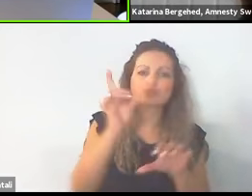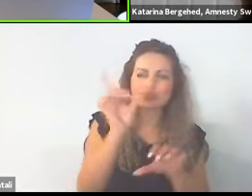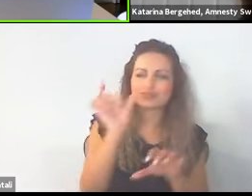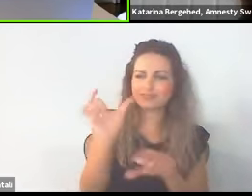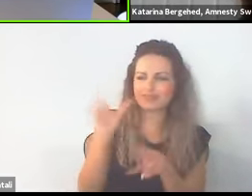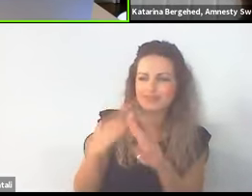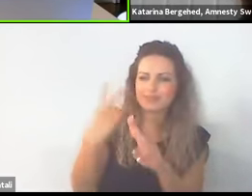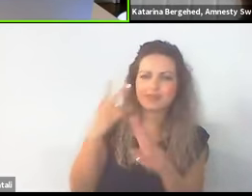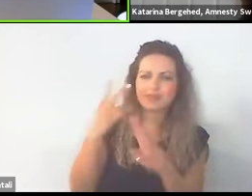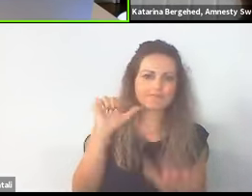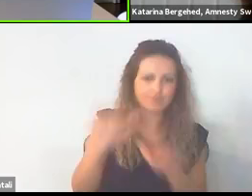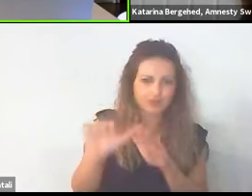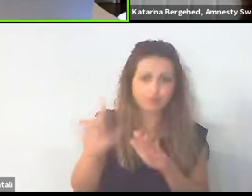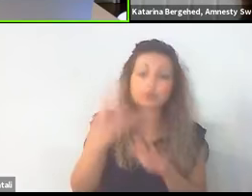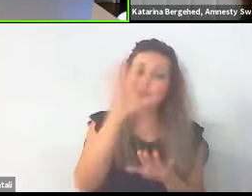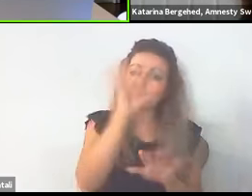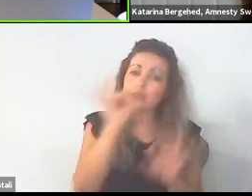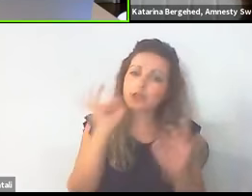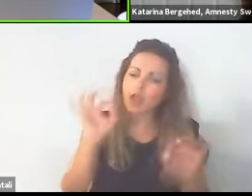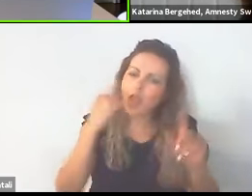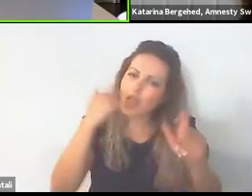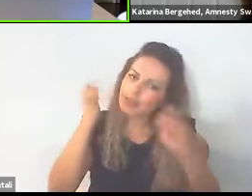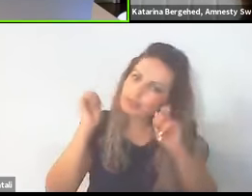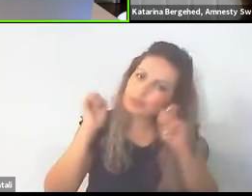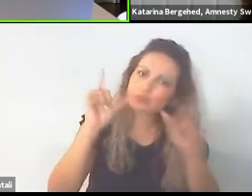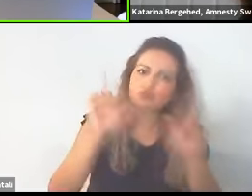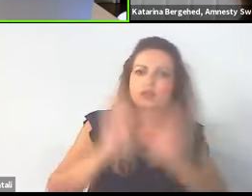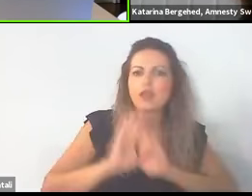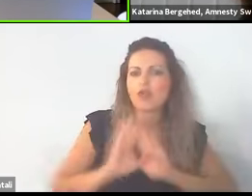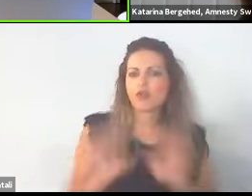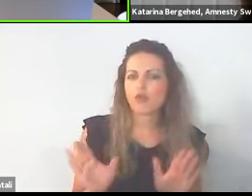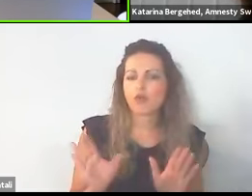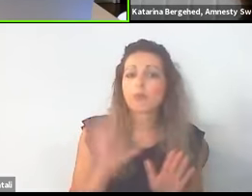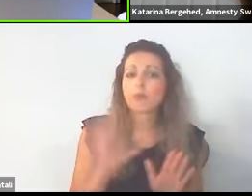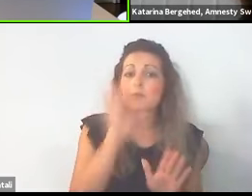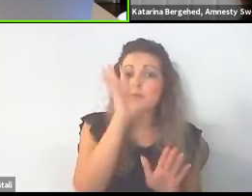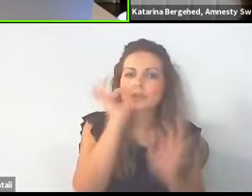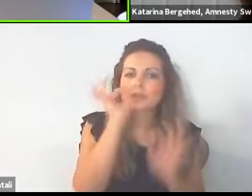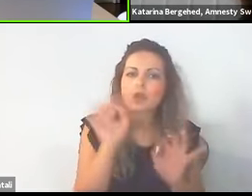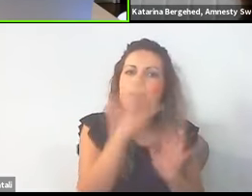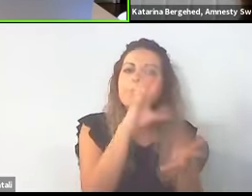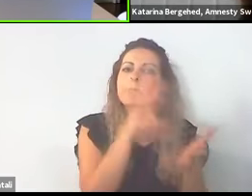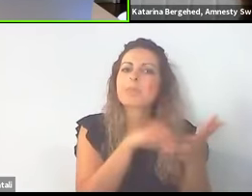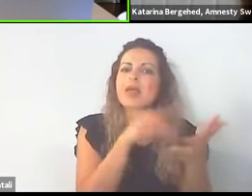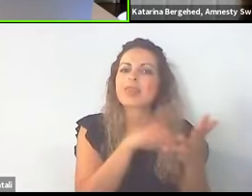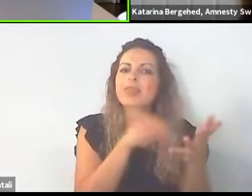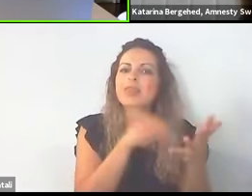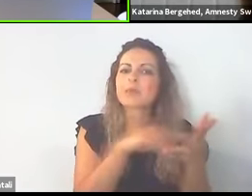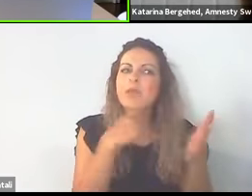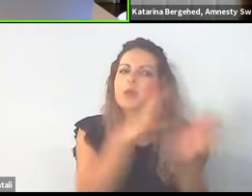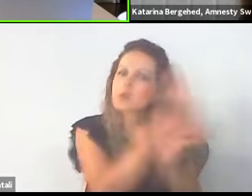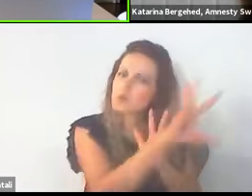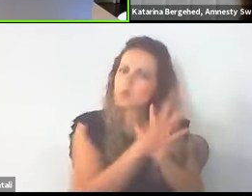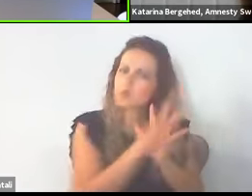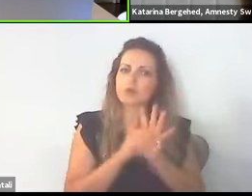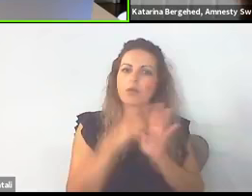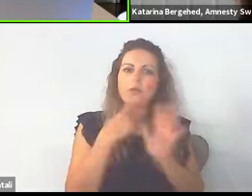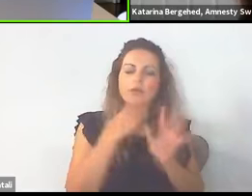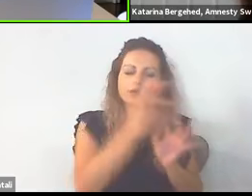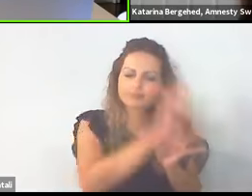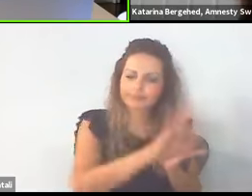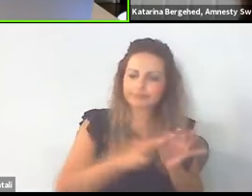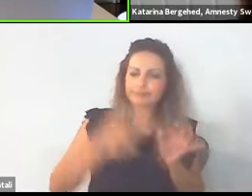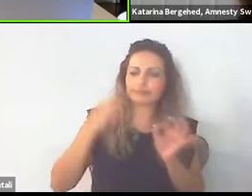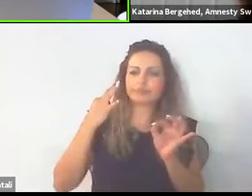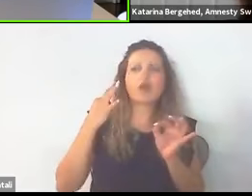εξαιρετικά εντυπωσιακό και είναι ένα στην πραγματικότητα παράδειγμα που εμπνέει για τη δύναμη του ακτιβισμού και